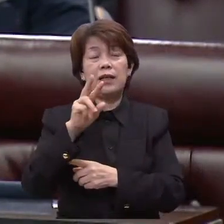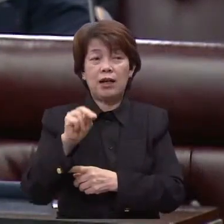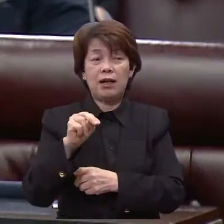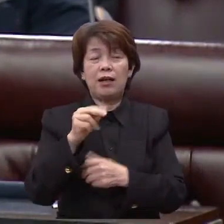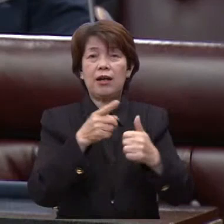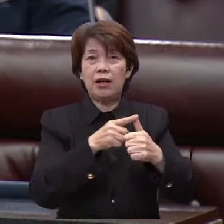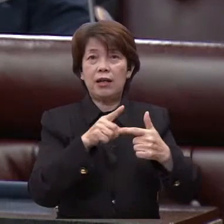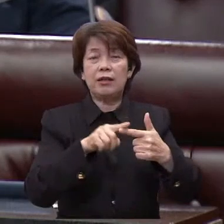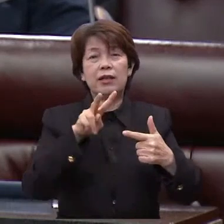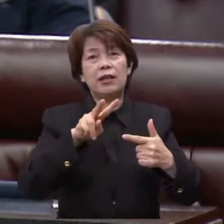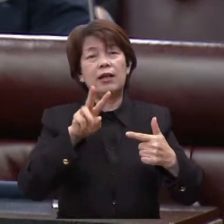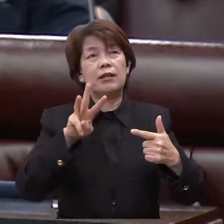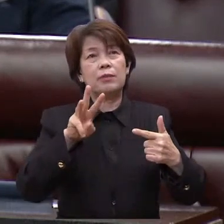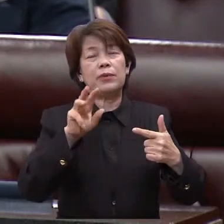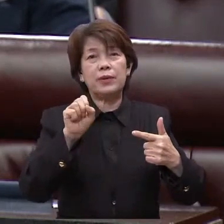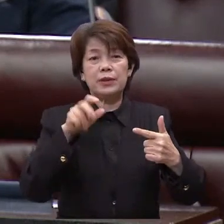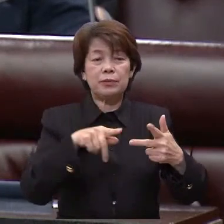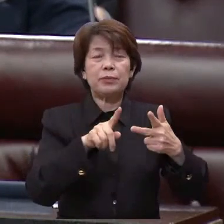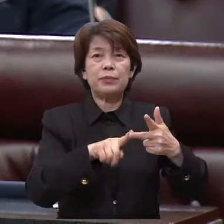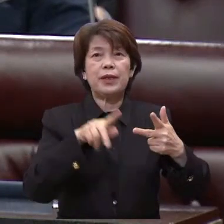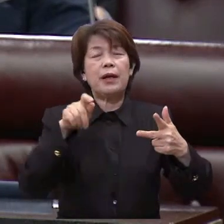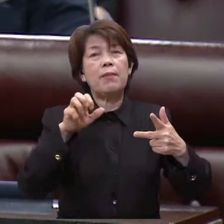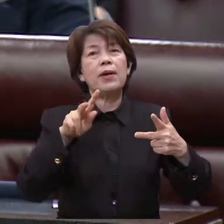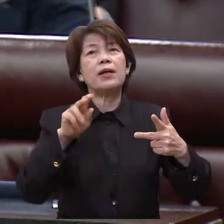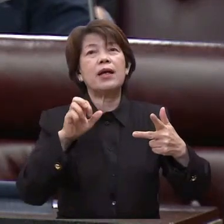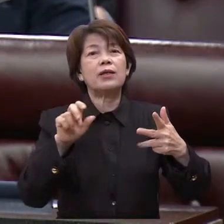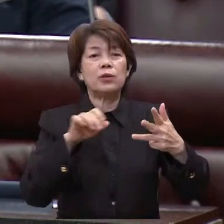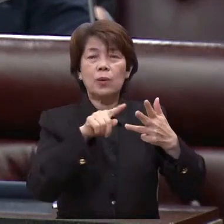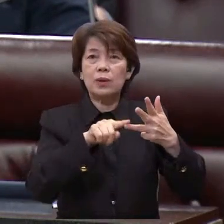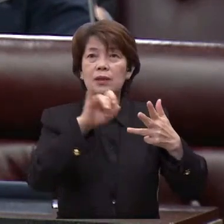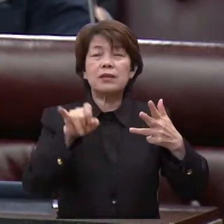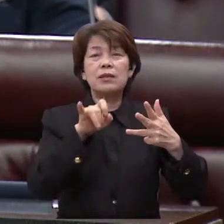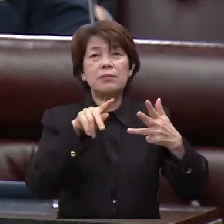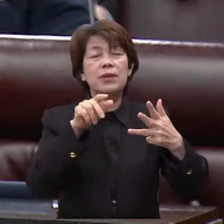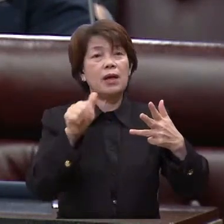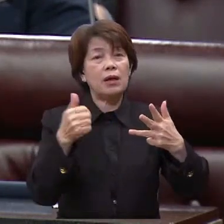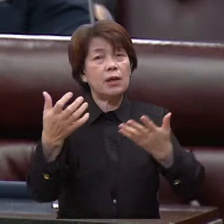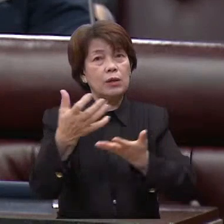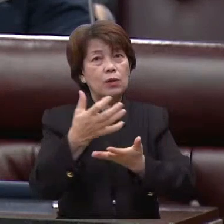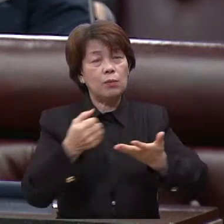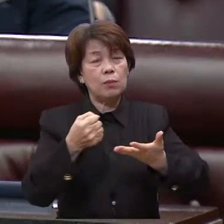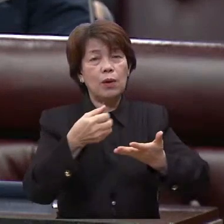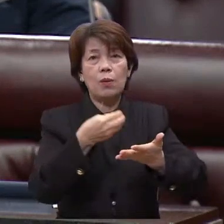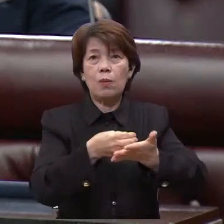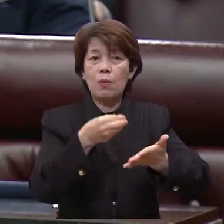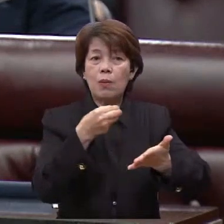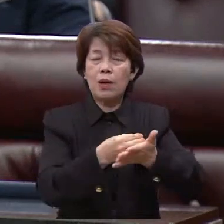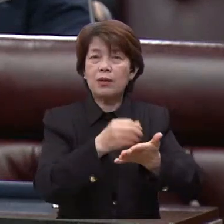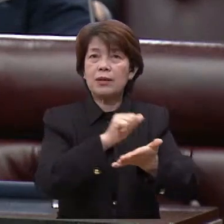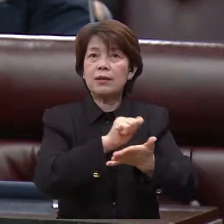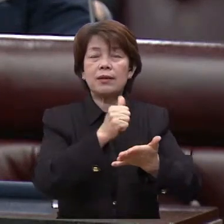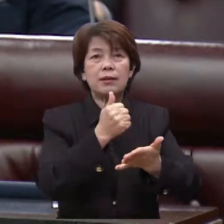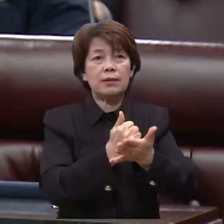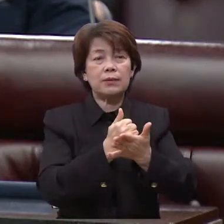USB GPI kumpulan uang persaraan dan juga jabatan negara